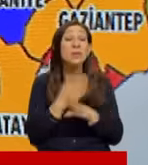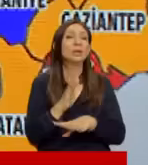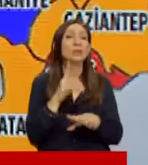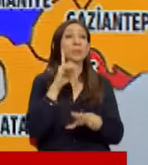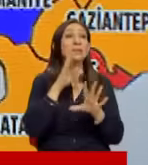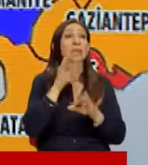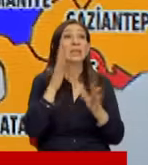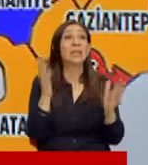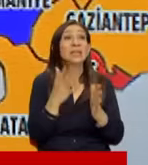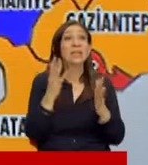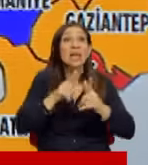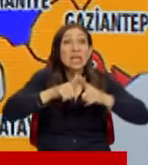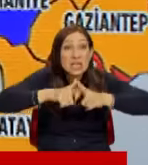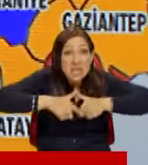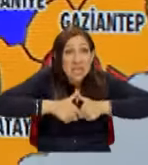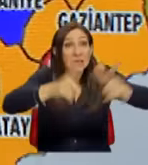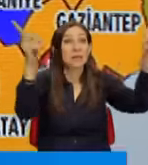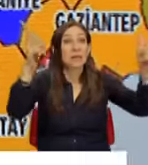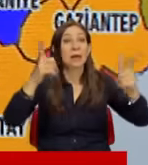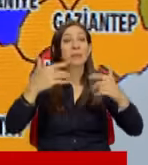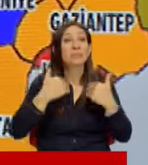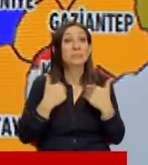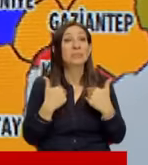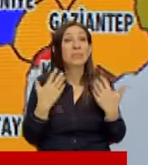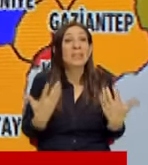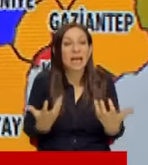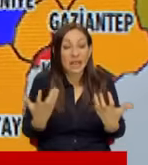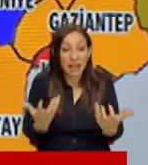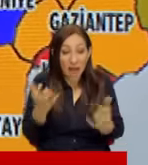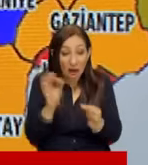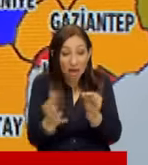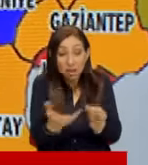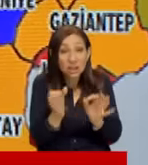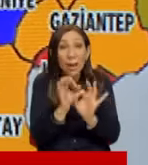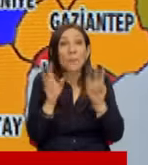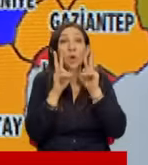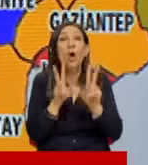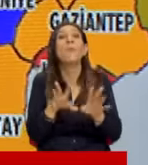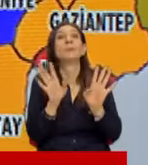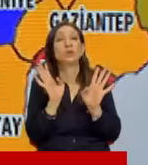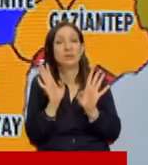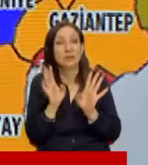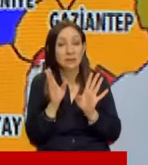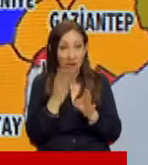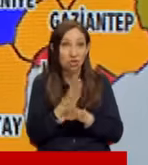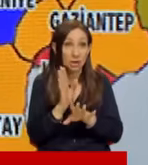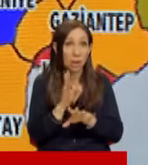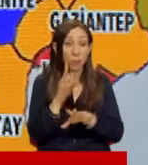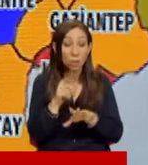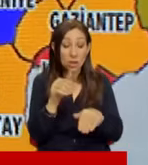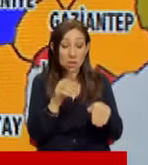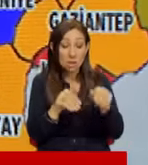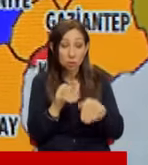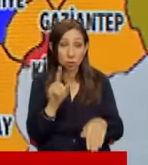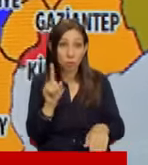buralarda insanlar neredeyse isyan etmişler. Yani biz yanan ateşi yeterince görmemişiz demek. Evet. Gerçekten bunu hani bu